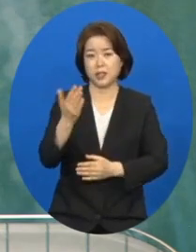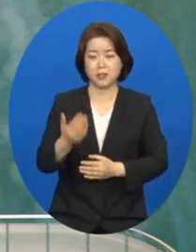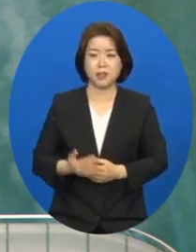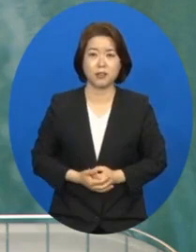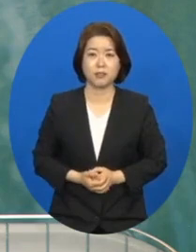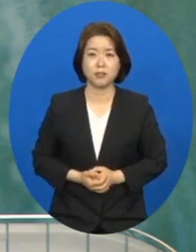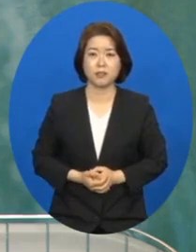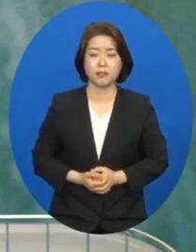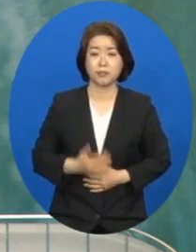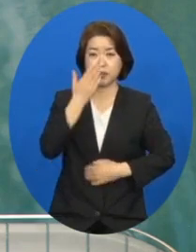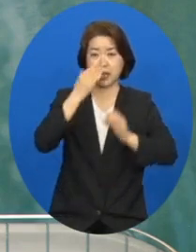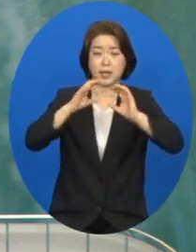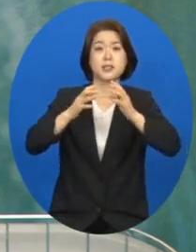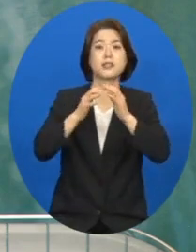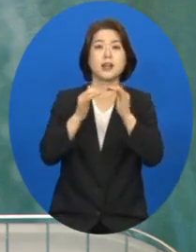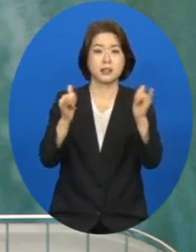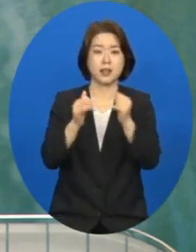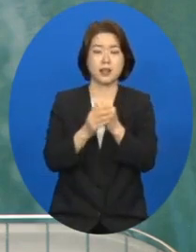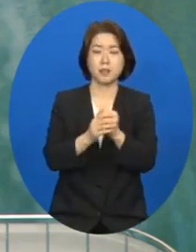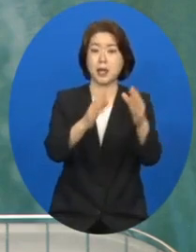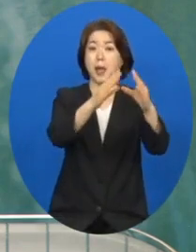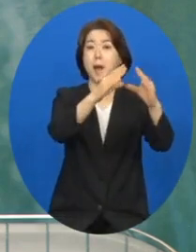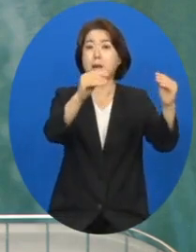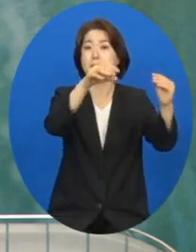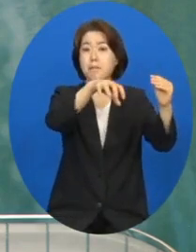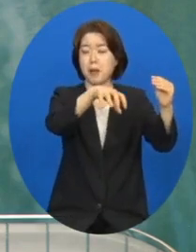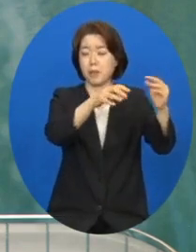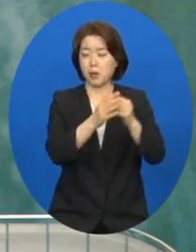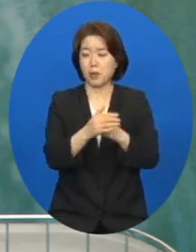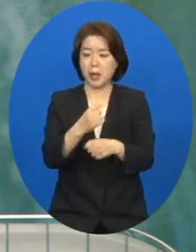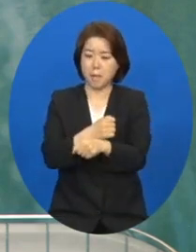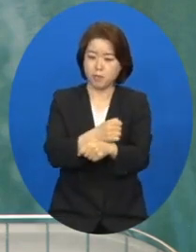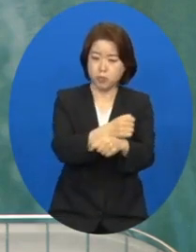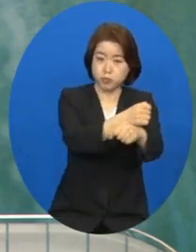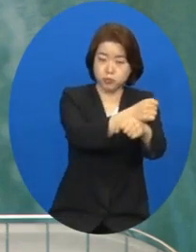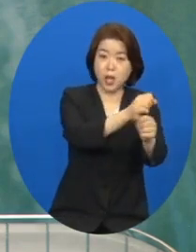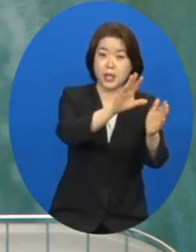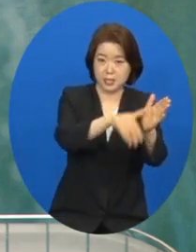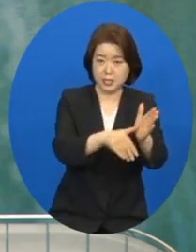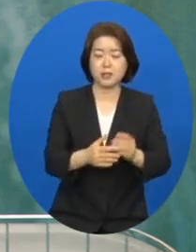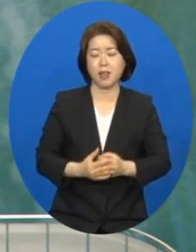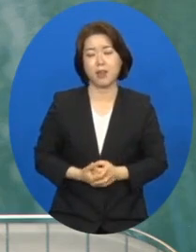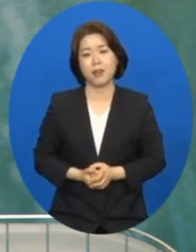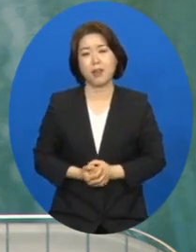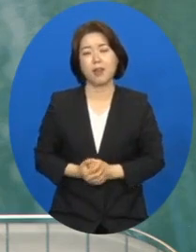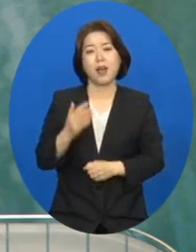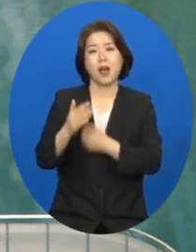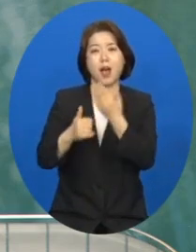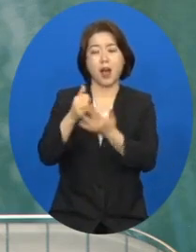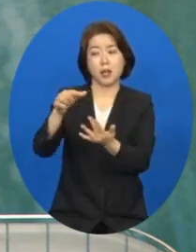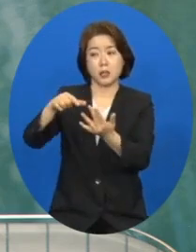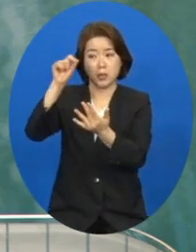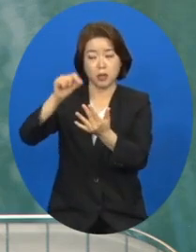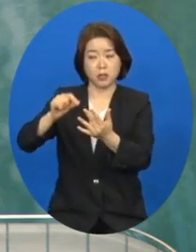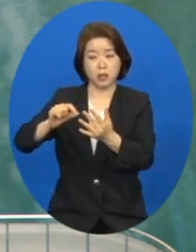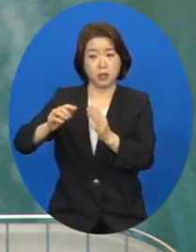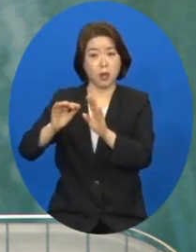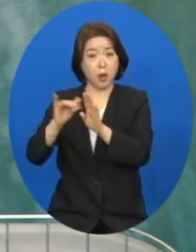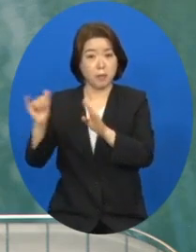백성들이 바벨론의 포로로 잡혀갔을 때 그들은 하나님이 택하신